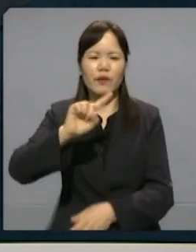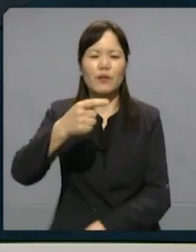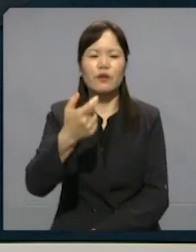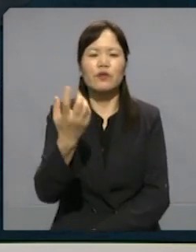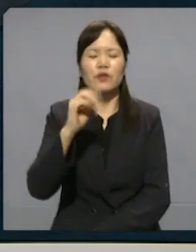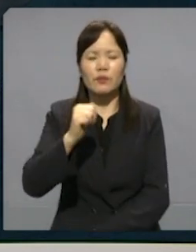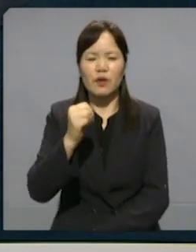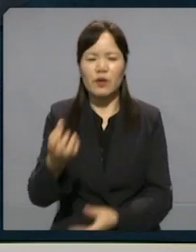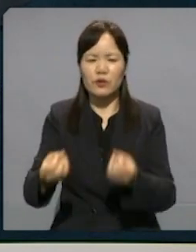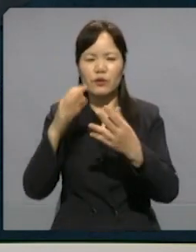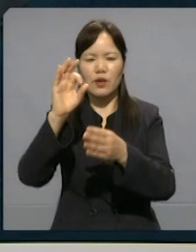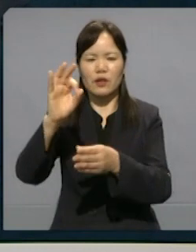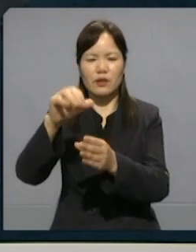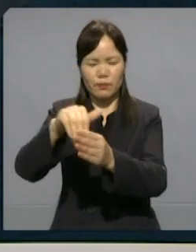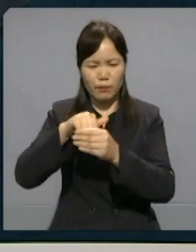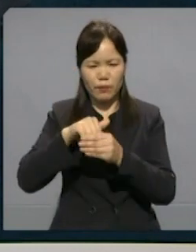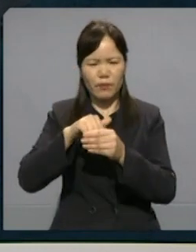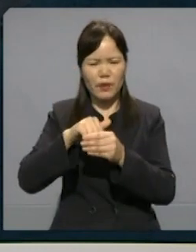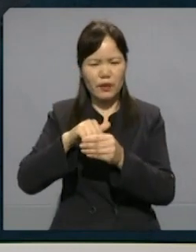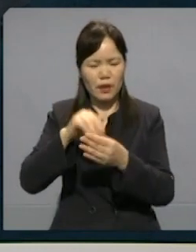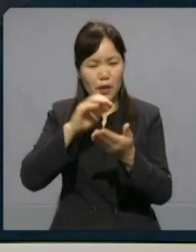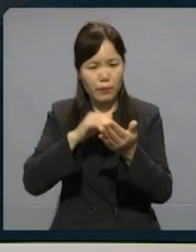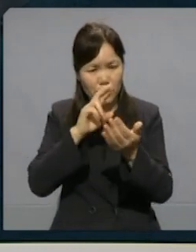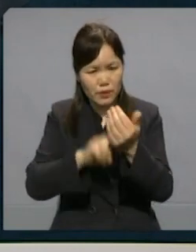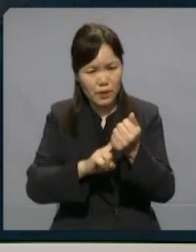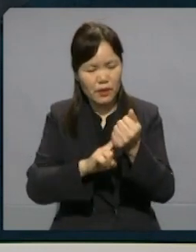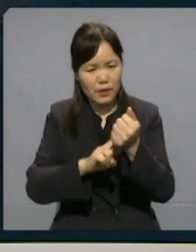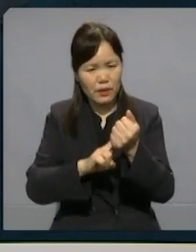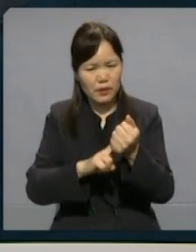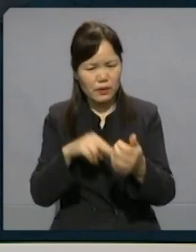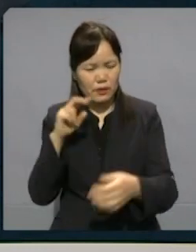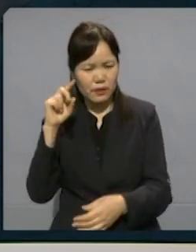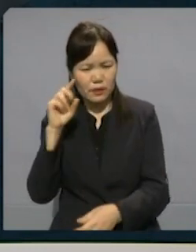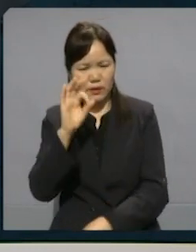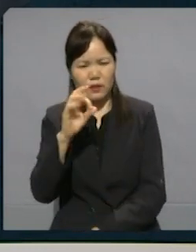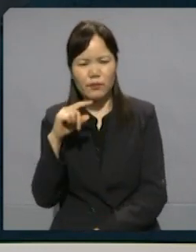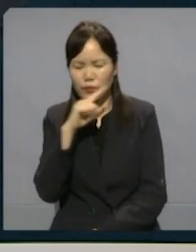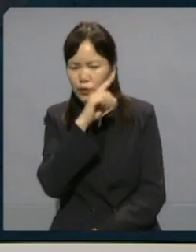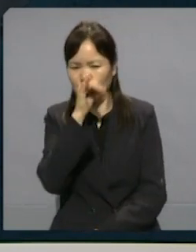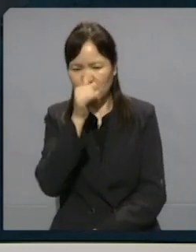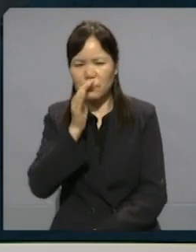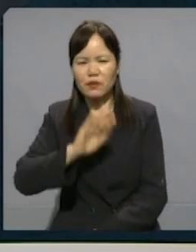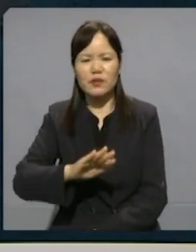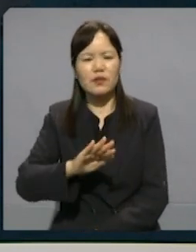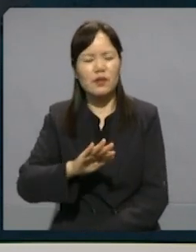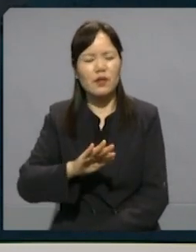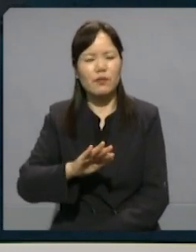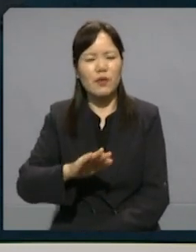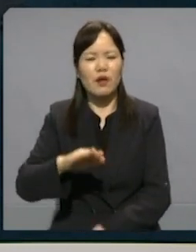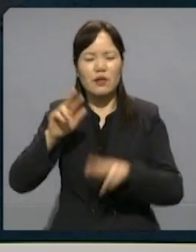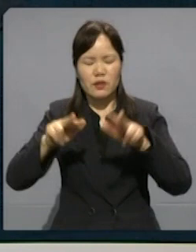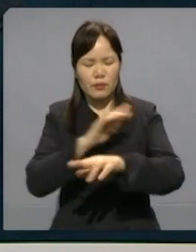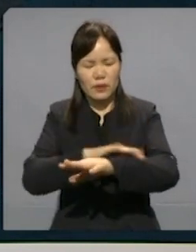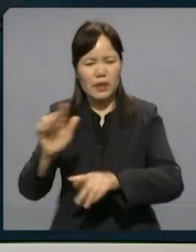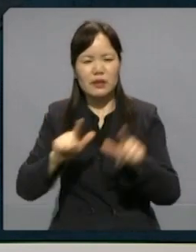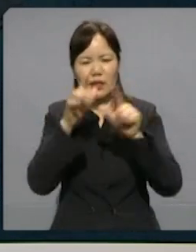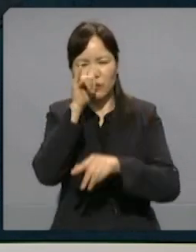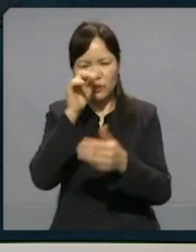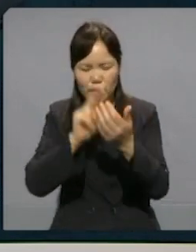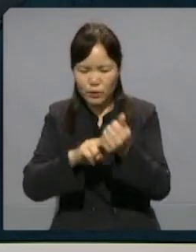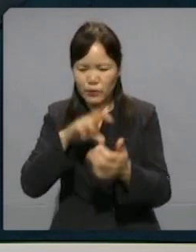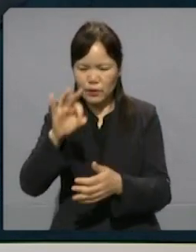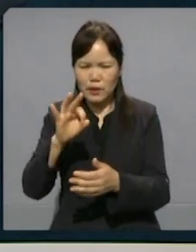씨의 비자금 의혹을 샀던 삼남은 천억 원대 포도주 생산 공장을 운영하며 호의호식하고 있습니다. 은닉 재산을